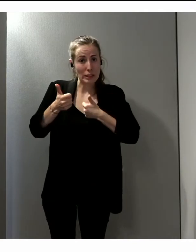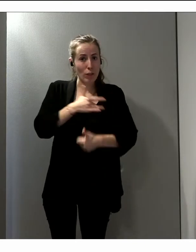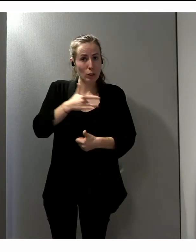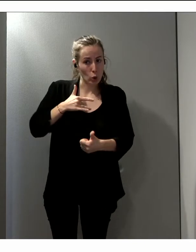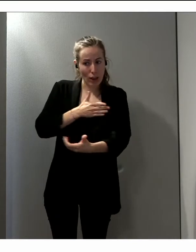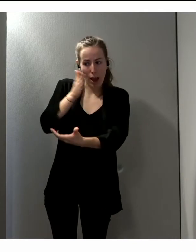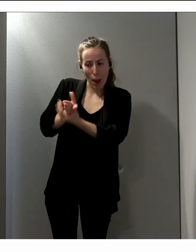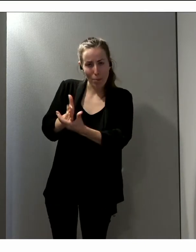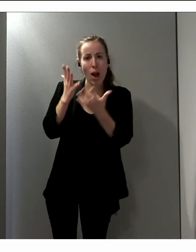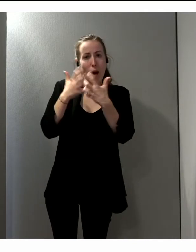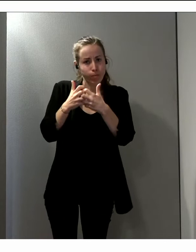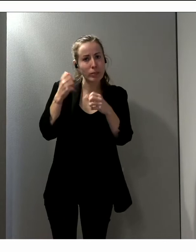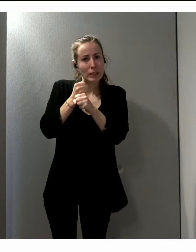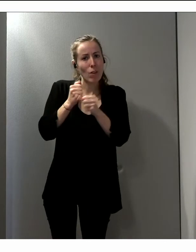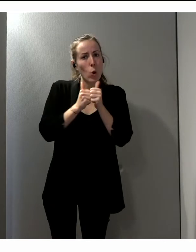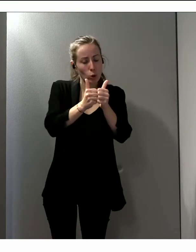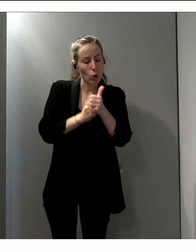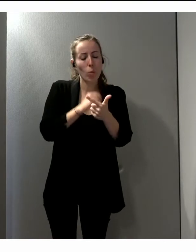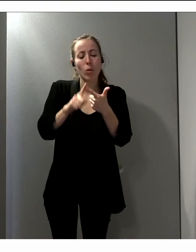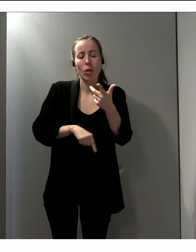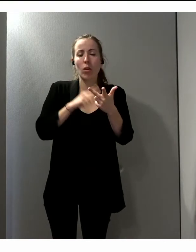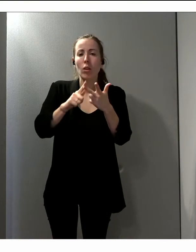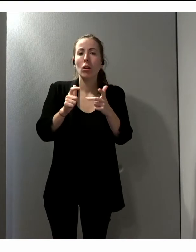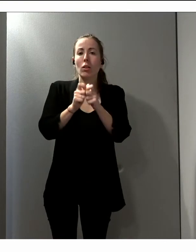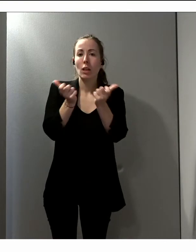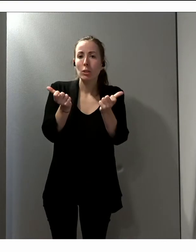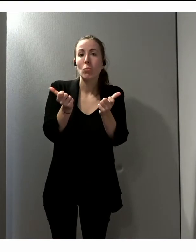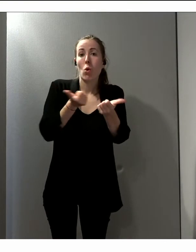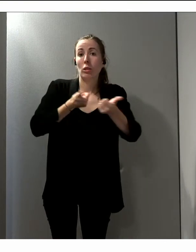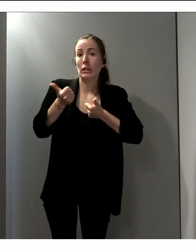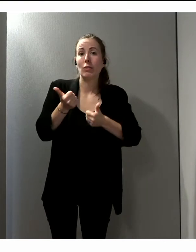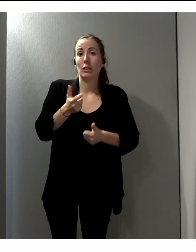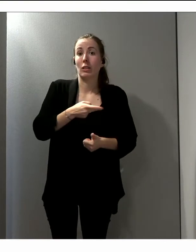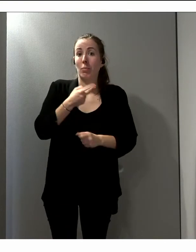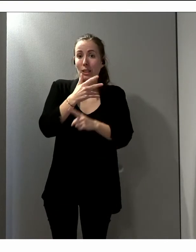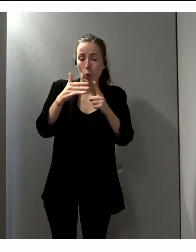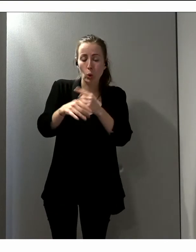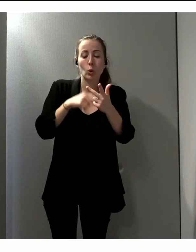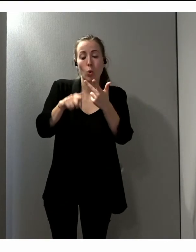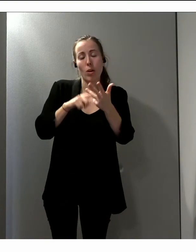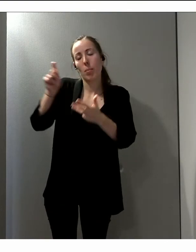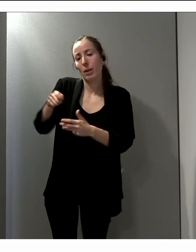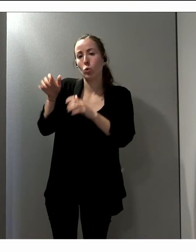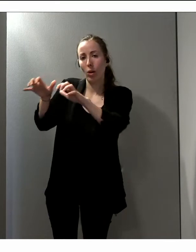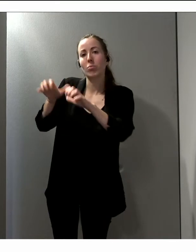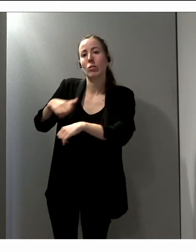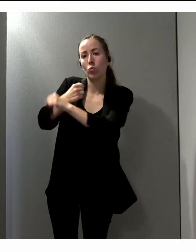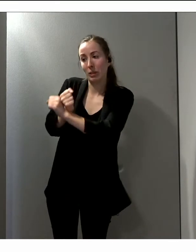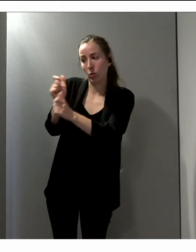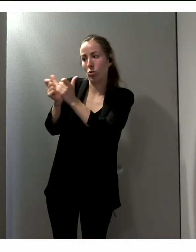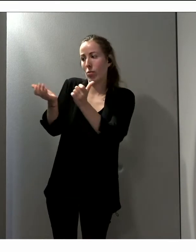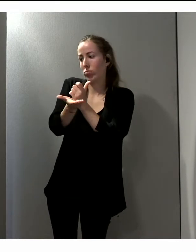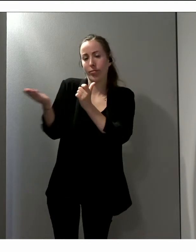santé, des établissements et services médico-sociaux et bien sûr de l'administration pénitentiaire. Il